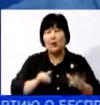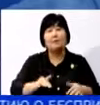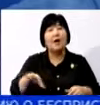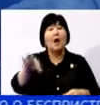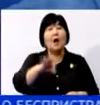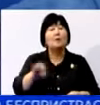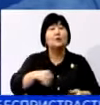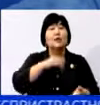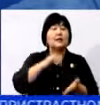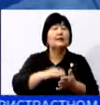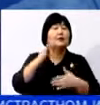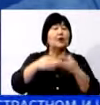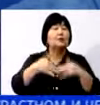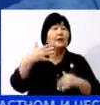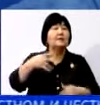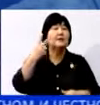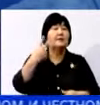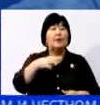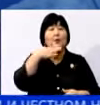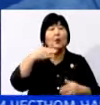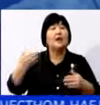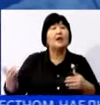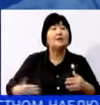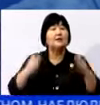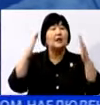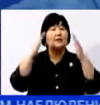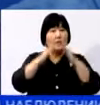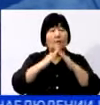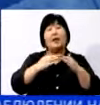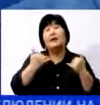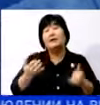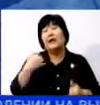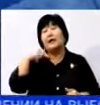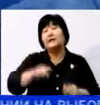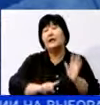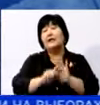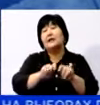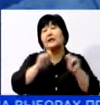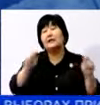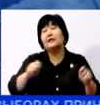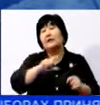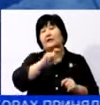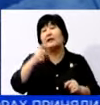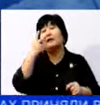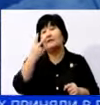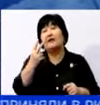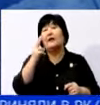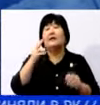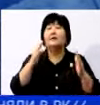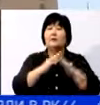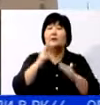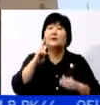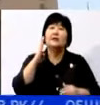В областном центре строят 52 многоэтажных жилых дома. Сегодня в Кызылорде сданы в эксплуатацию 2 40-квартирных дома.